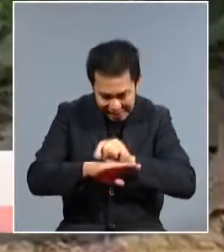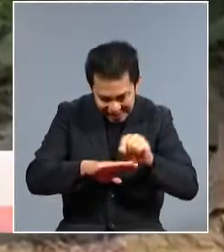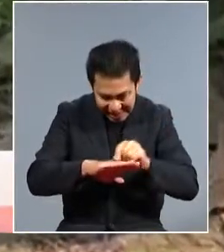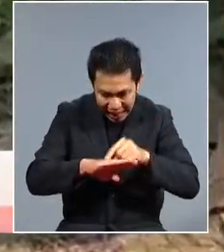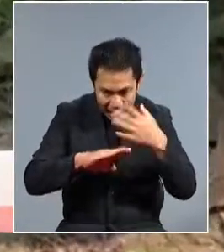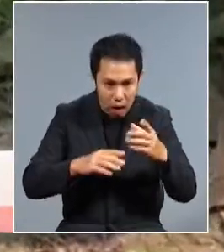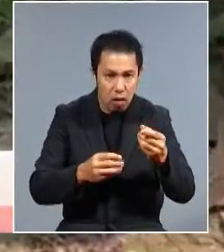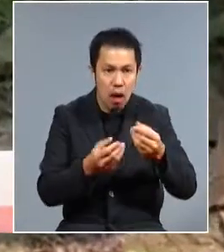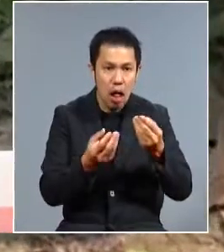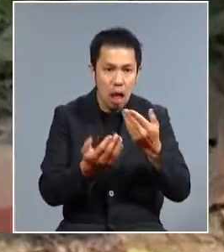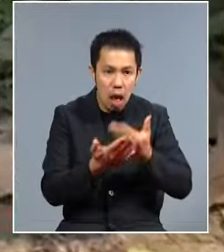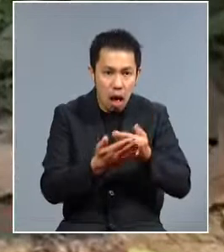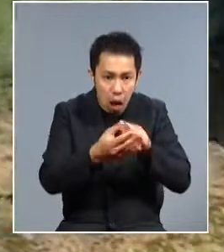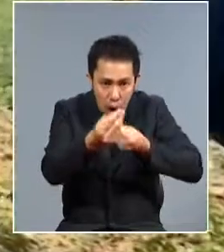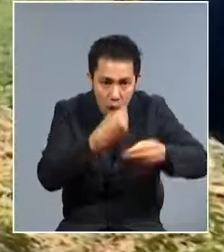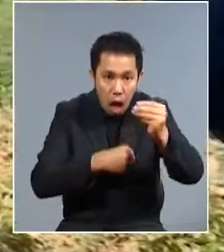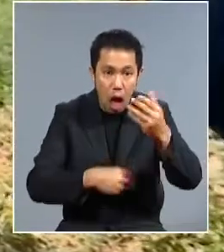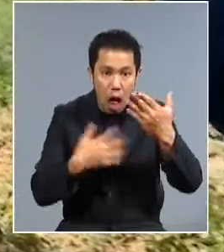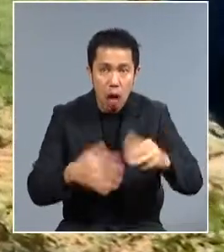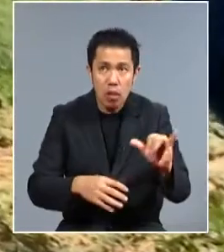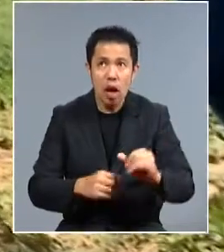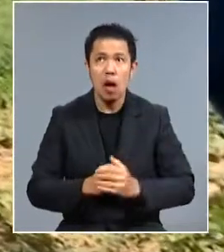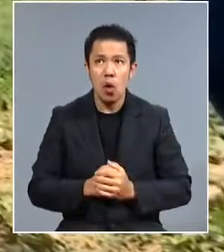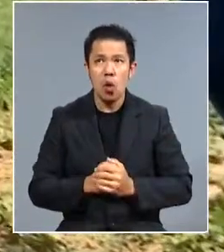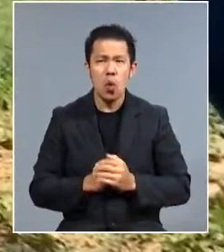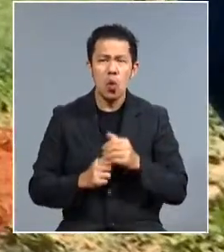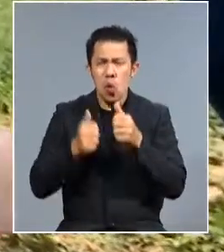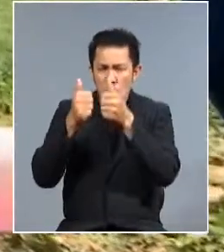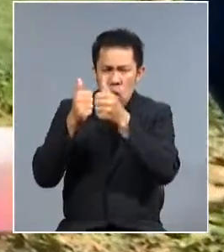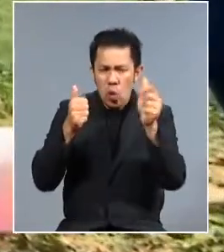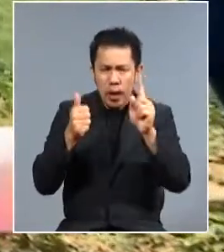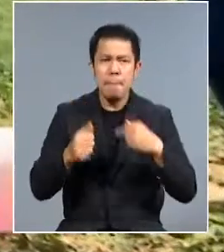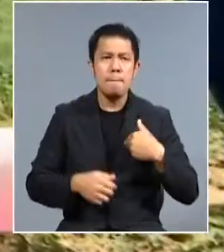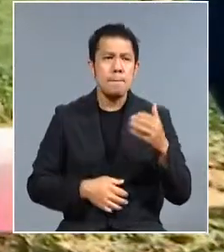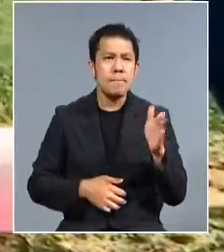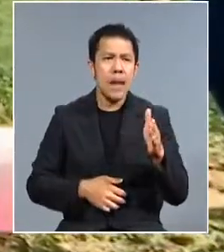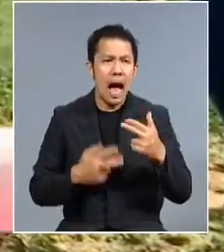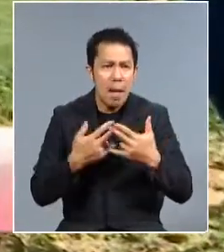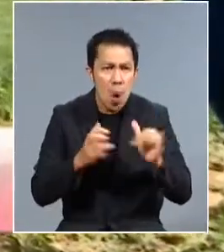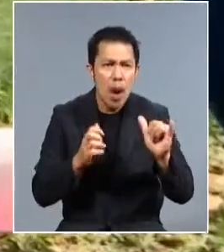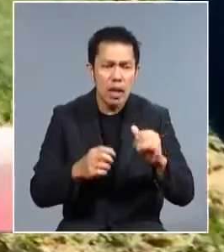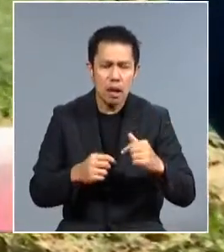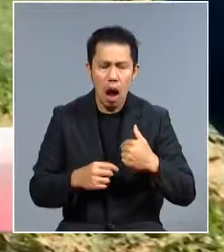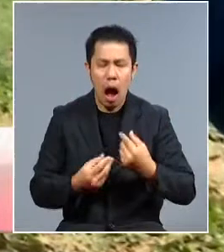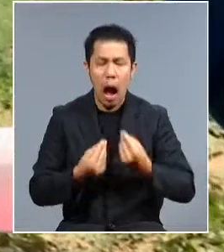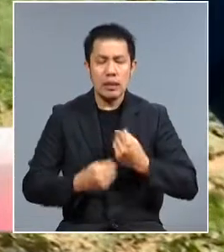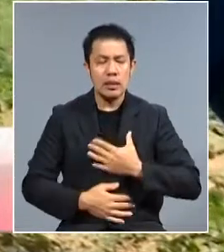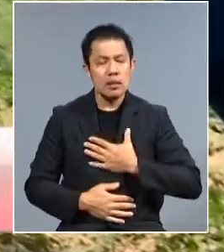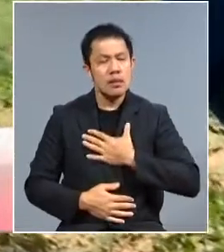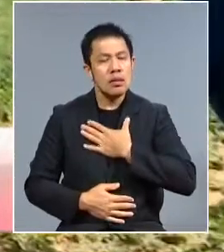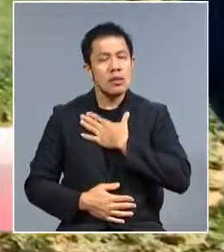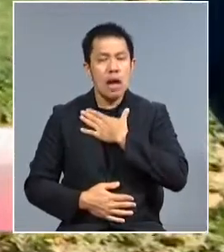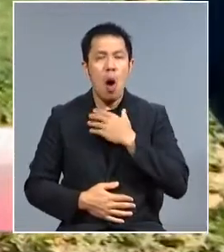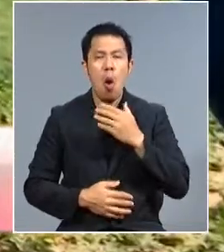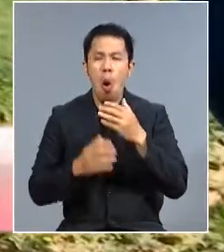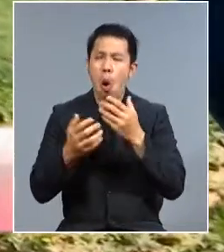ฟังเสียงของตลาดค่ะสิ่งศักดิ์สิทธิ์ทั้งหลายรูปได้มาปล่อยปลาวันนี้เพื่อความสบายใจขอให้สิ่งทั้งหลาย